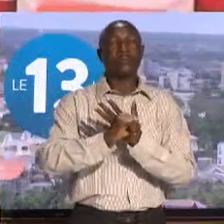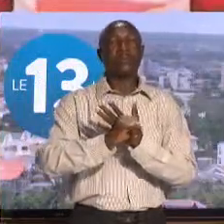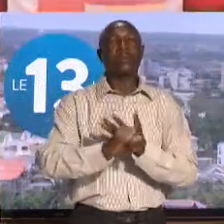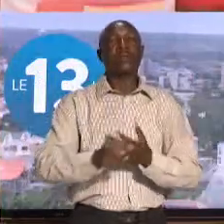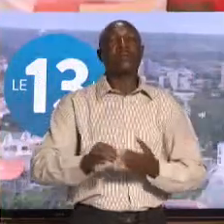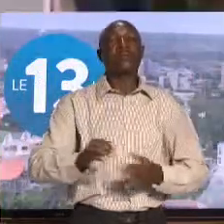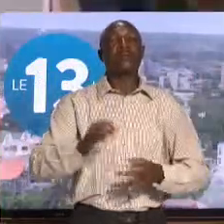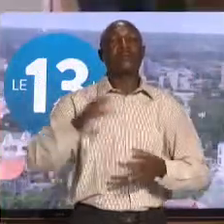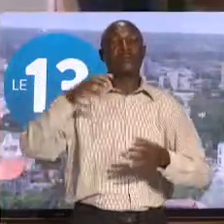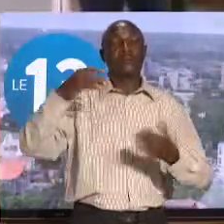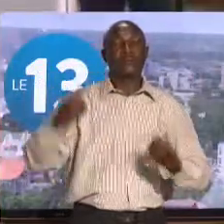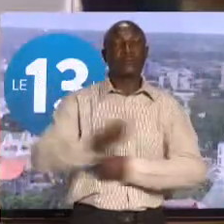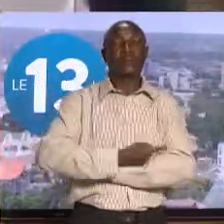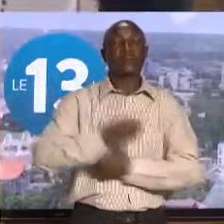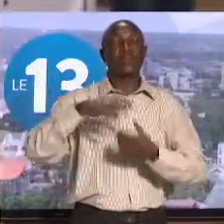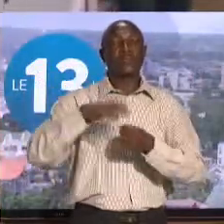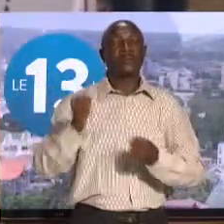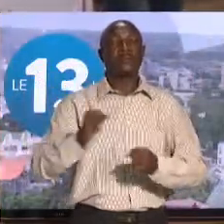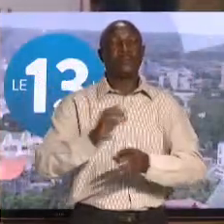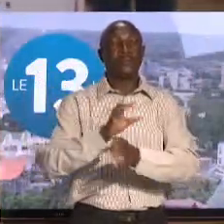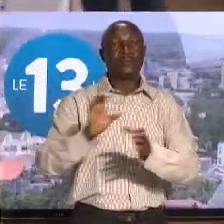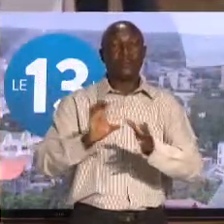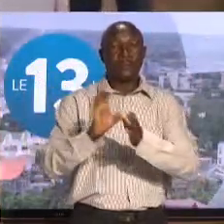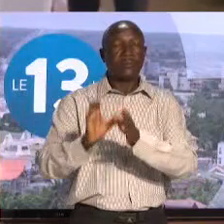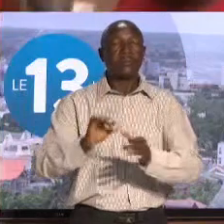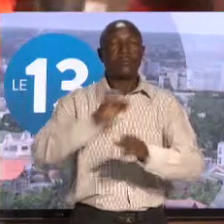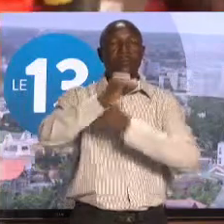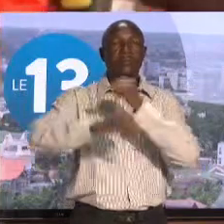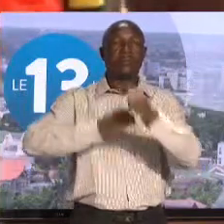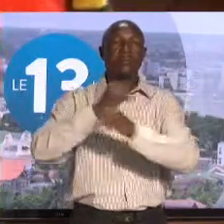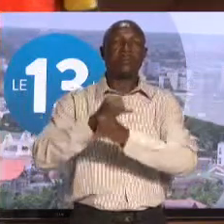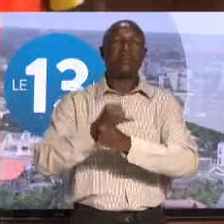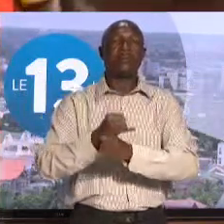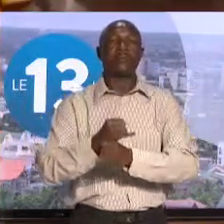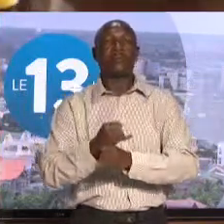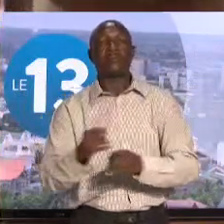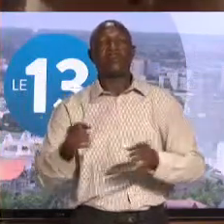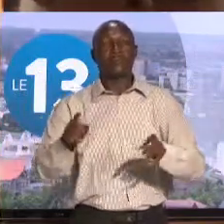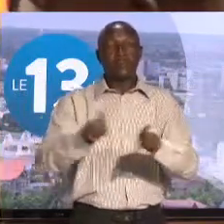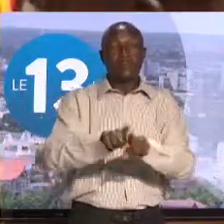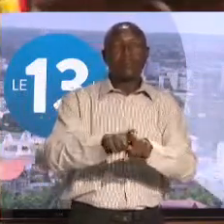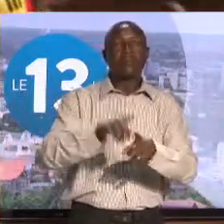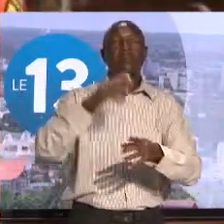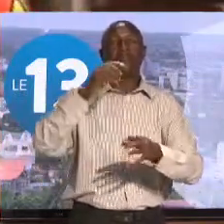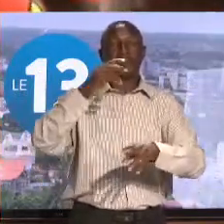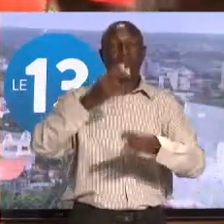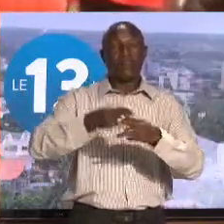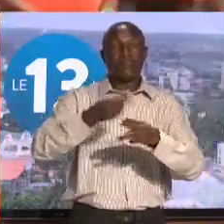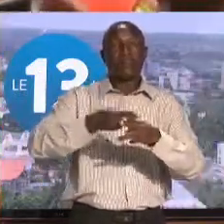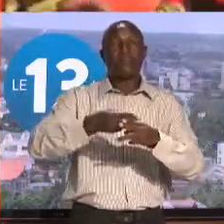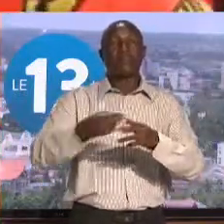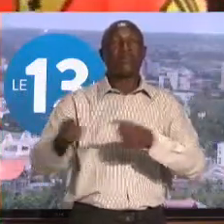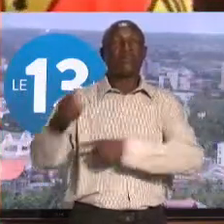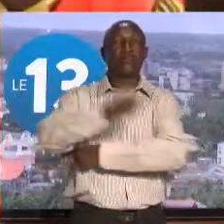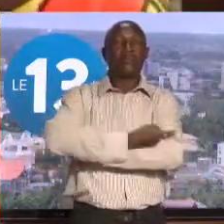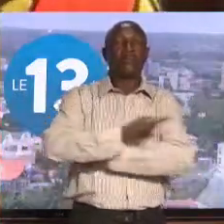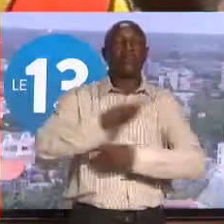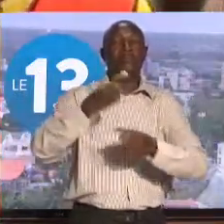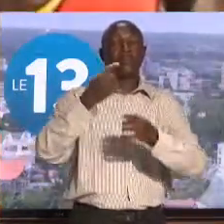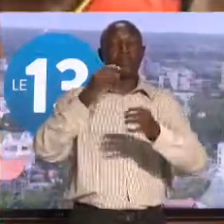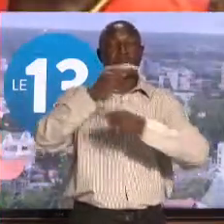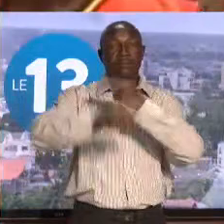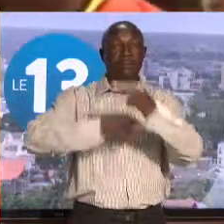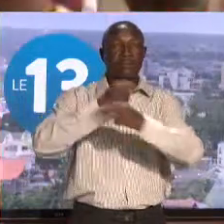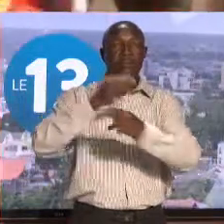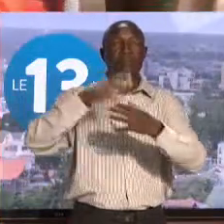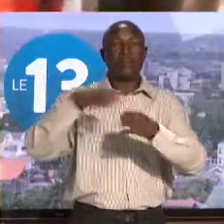internationale commémore la fête du travail, encore appelée Journée internationale de lutte pour les droits des travailleurs. C'est une fête